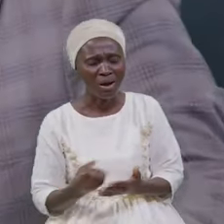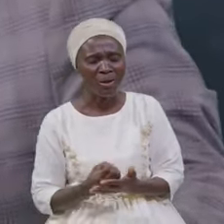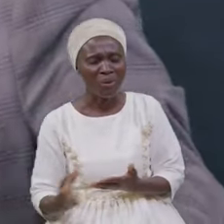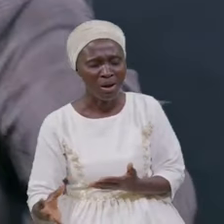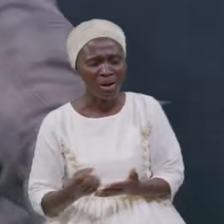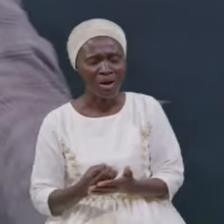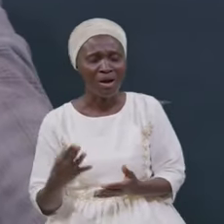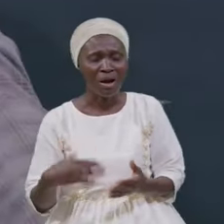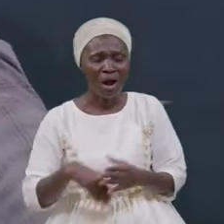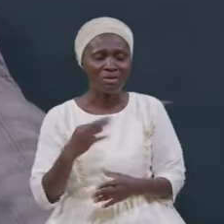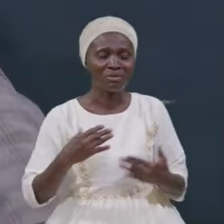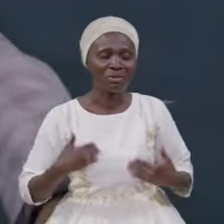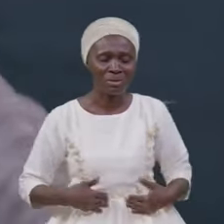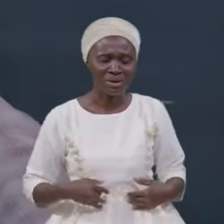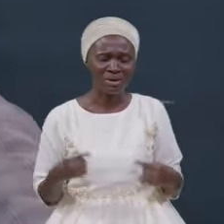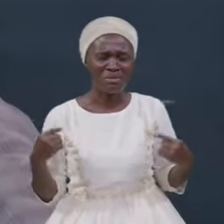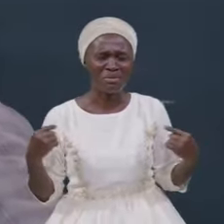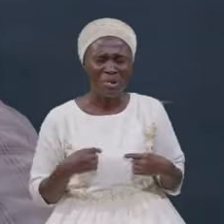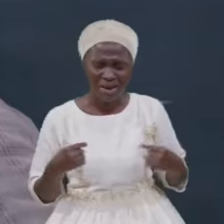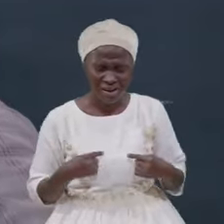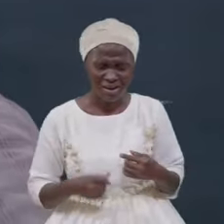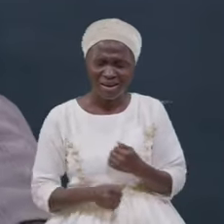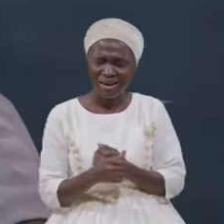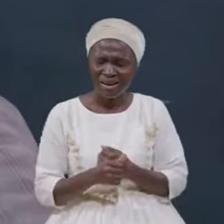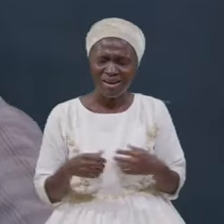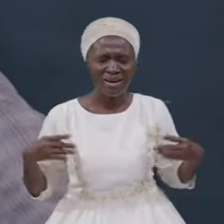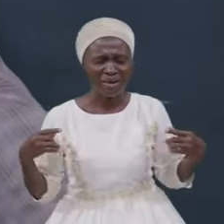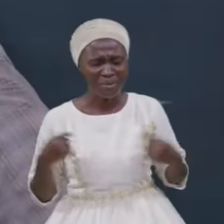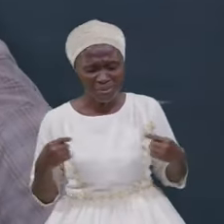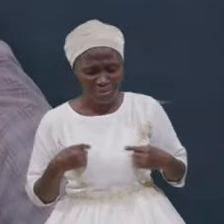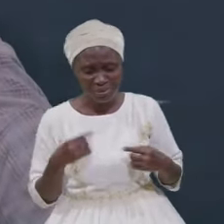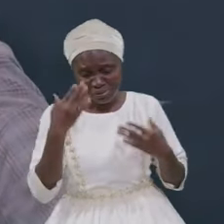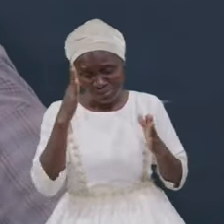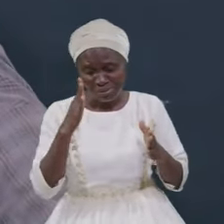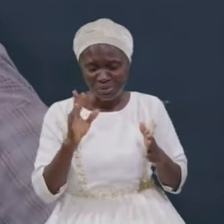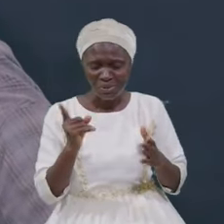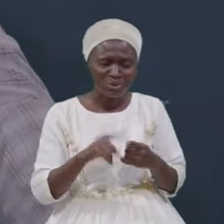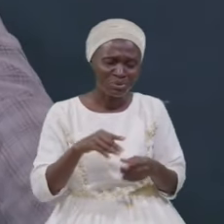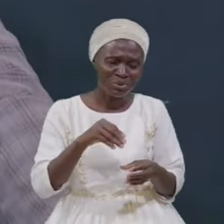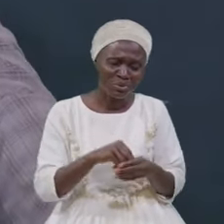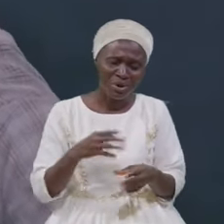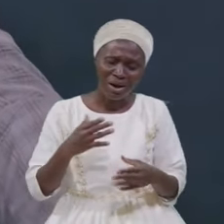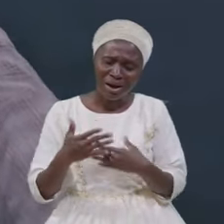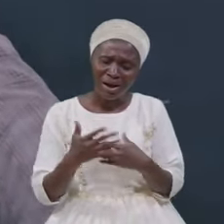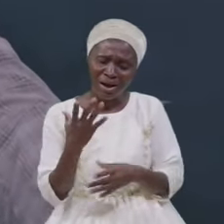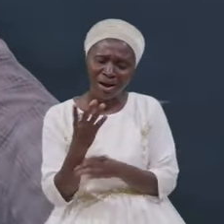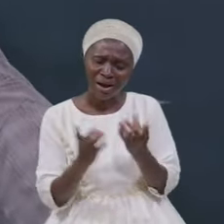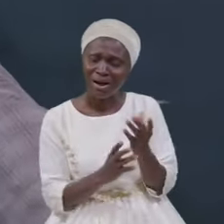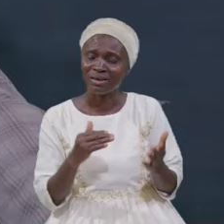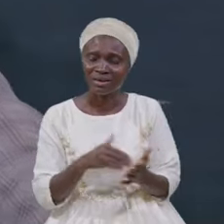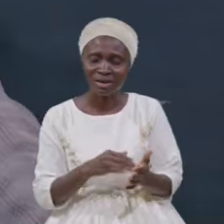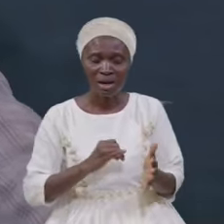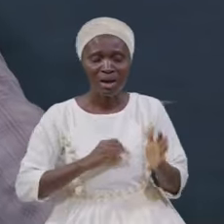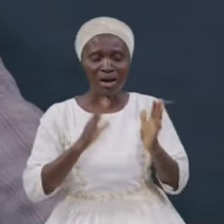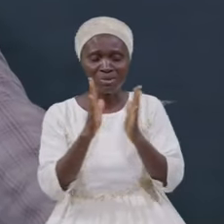atroce. Tu ne sais même plus où mettre la main. Je prie que la santé que tu as perdue,